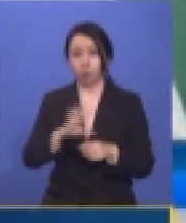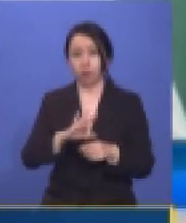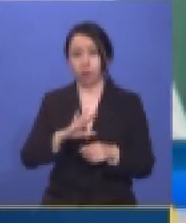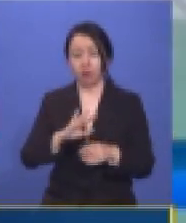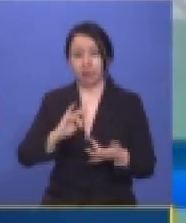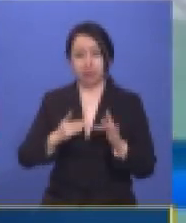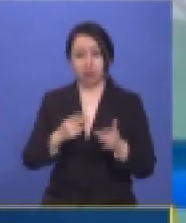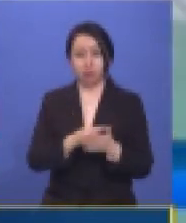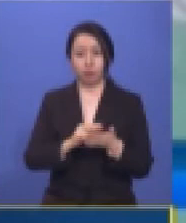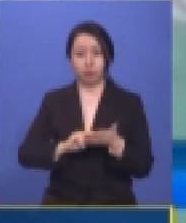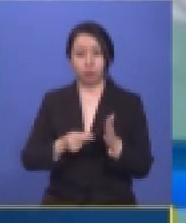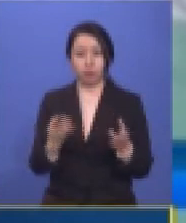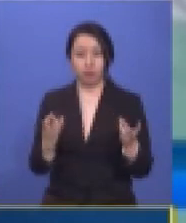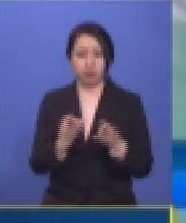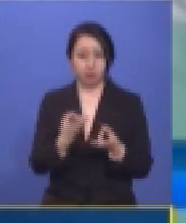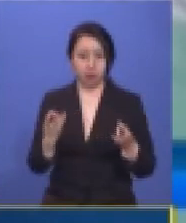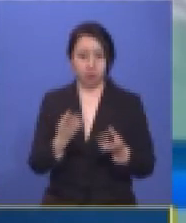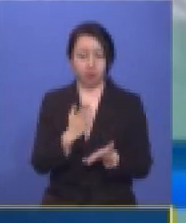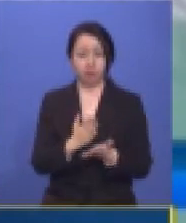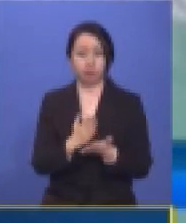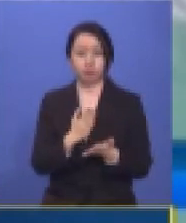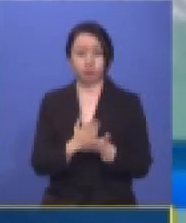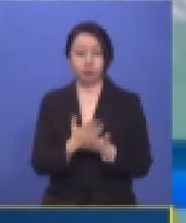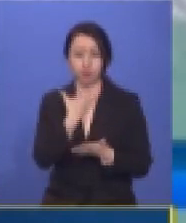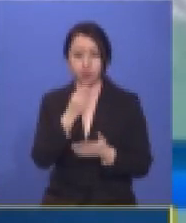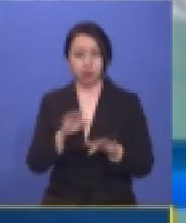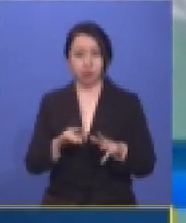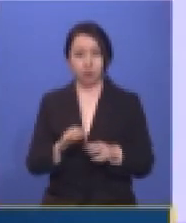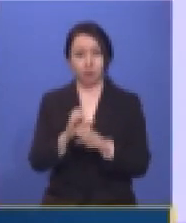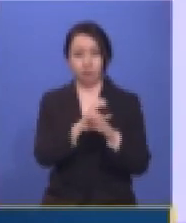электронно-цифровую подпись. Для этого необходимо иметь персональный компьютер и видеокамеру.